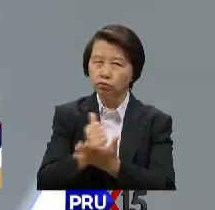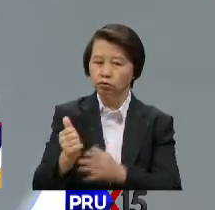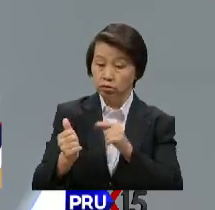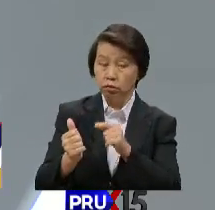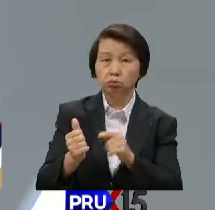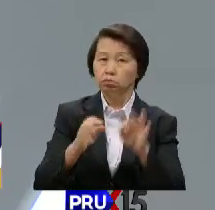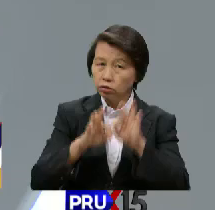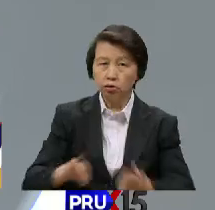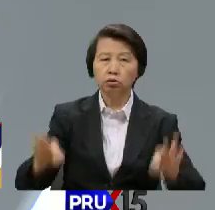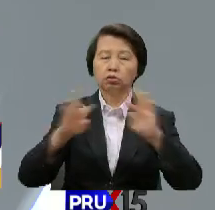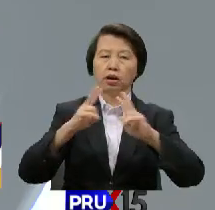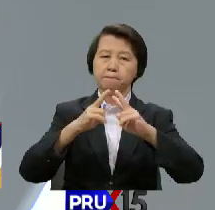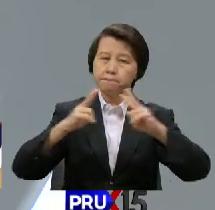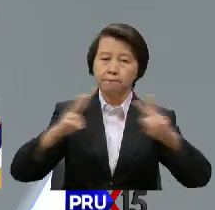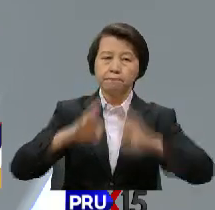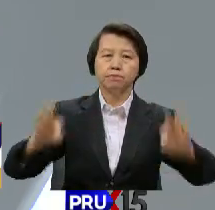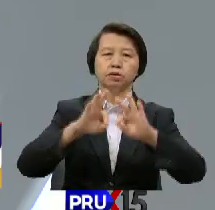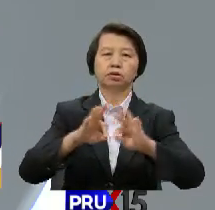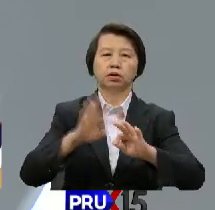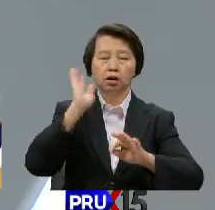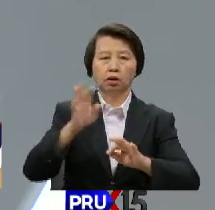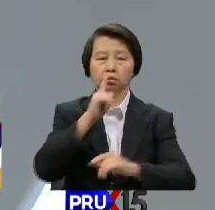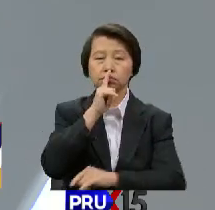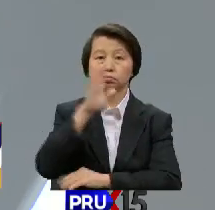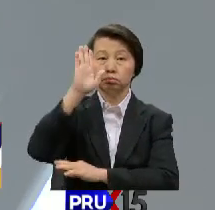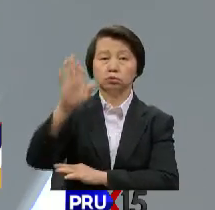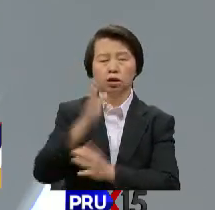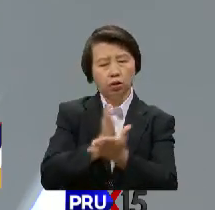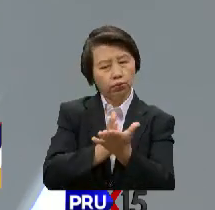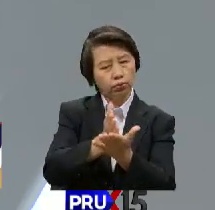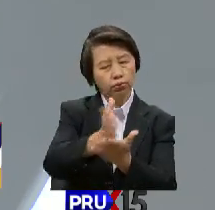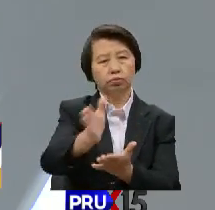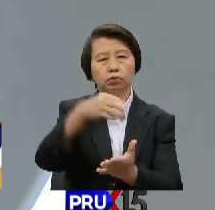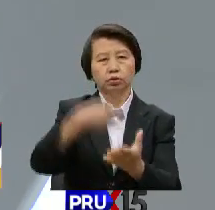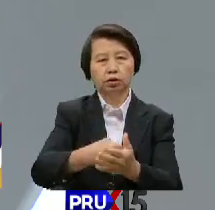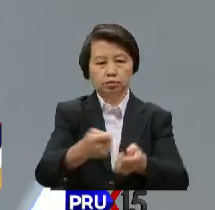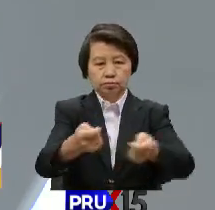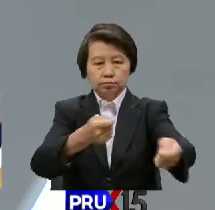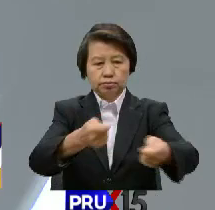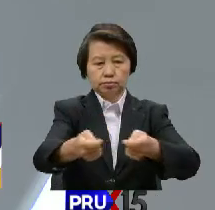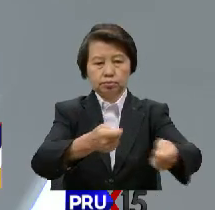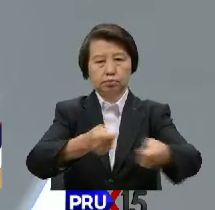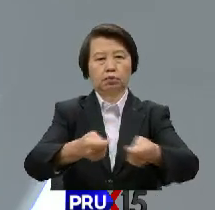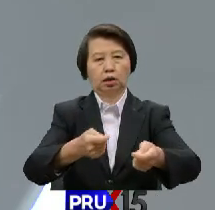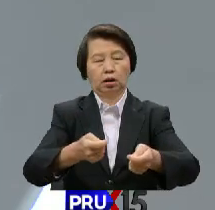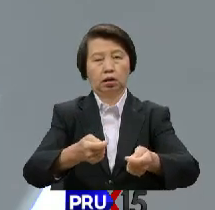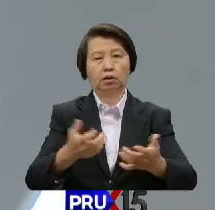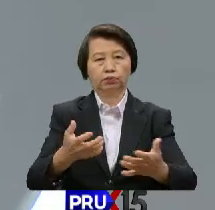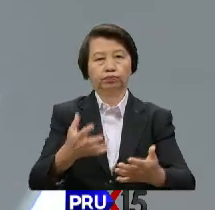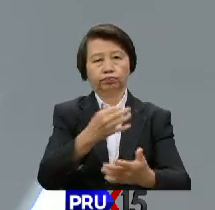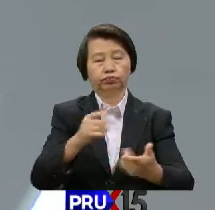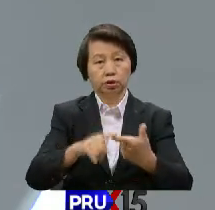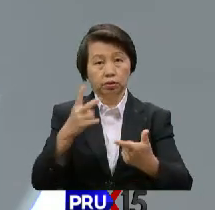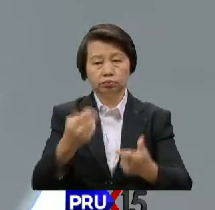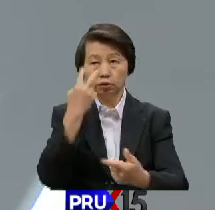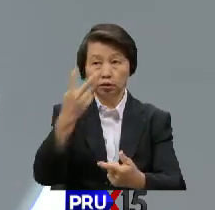elemen yang sangat penting dan dia akan menjamin ketelusan dalam bentuk bibir adalah batu kita